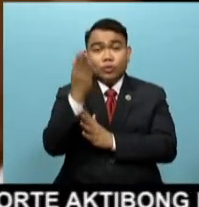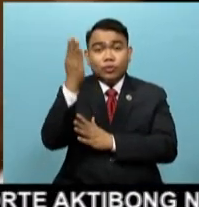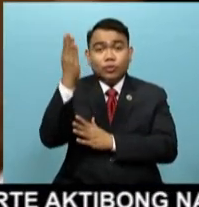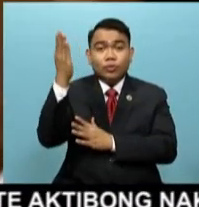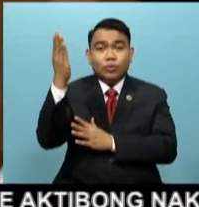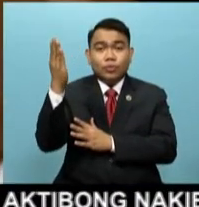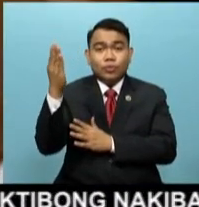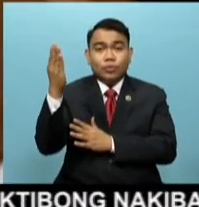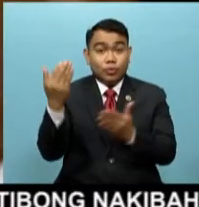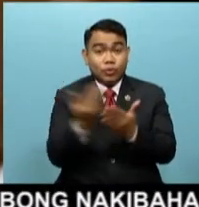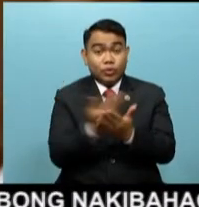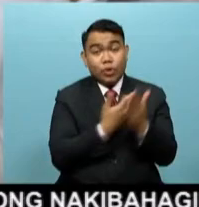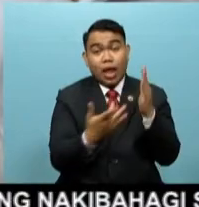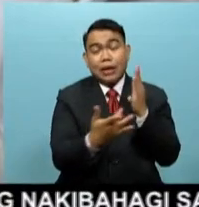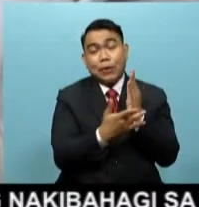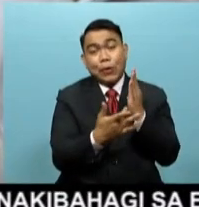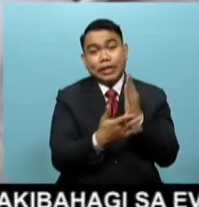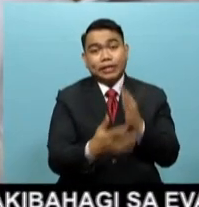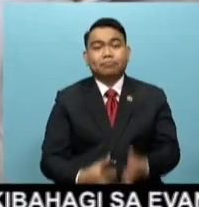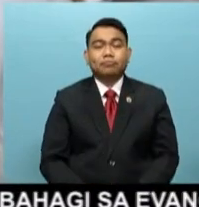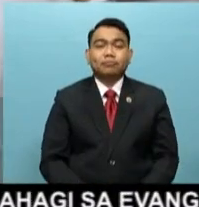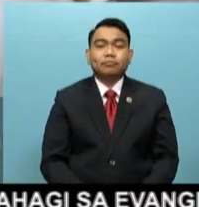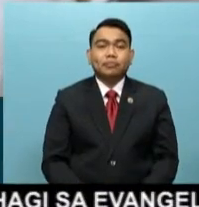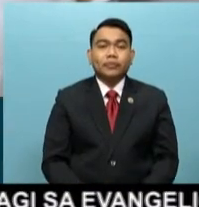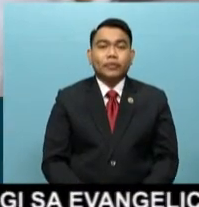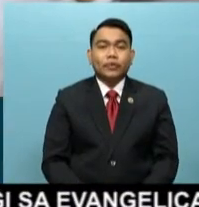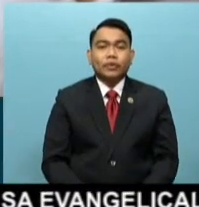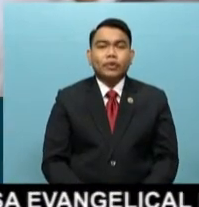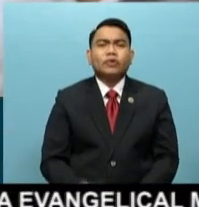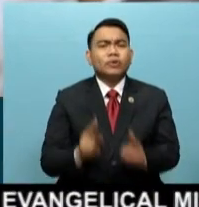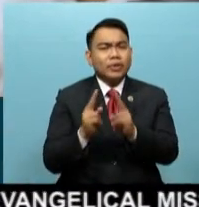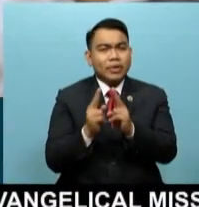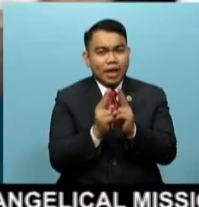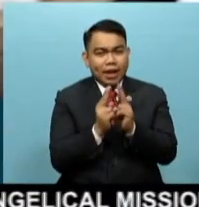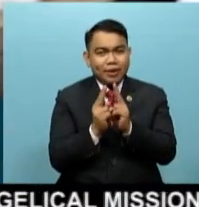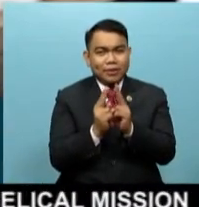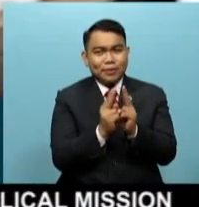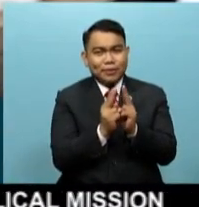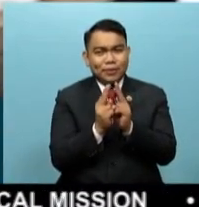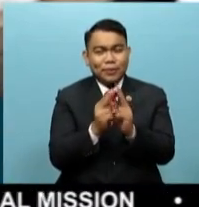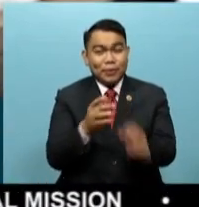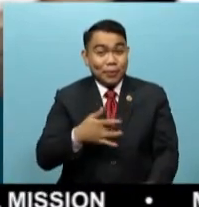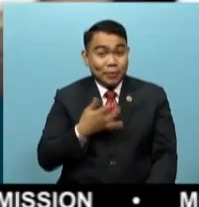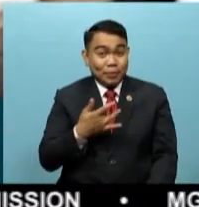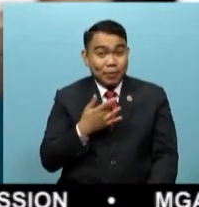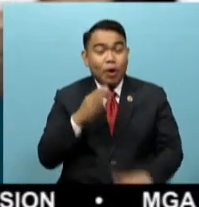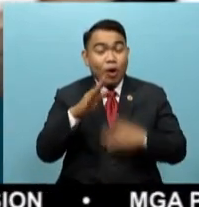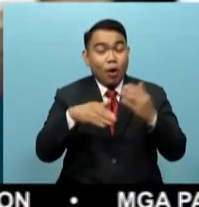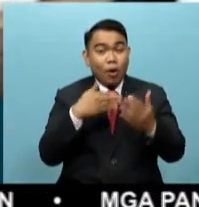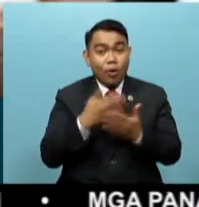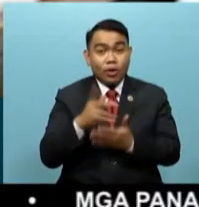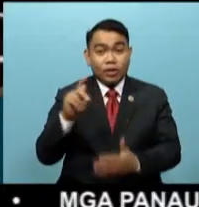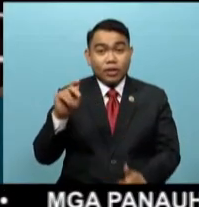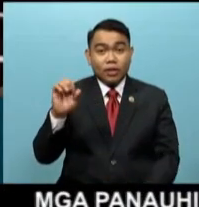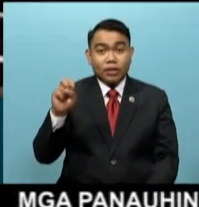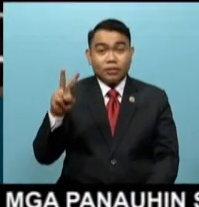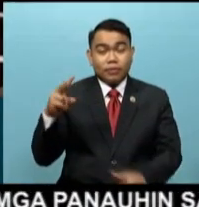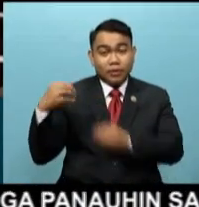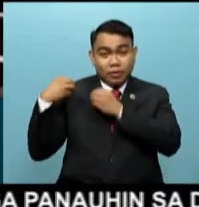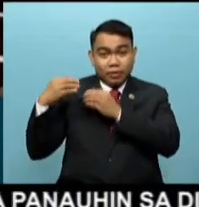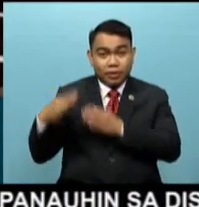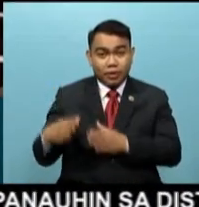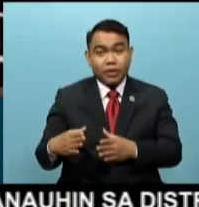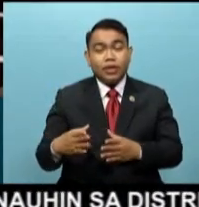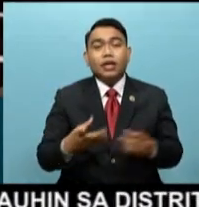mga makabagong teknolohiya. Iisa ang naging damdamin ng mga nasa technical support for video streaming sa ginawa nilang pagdalo